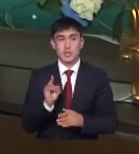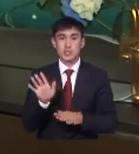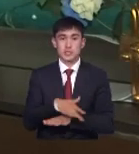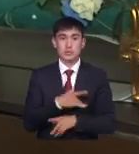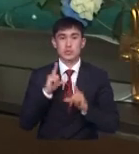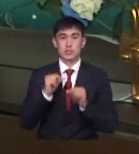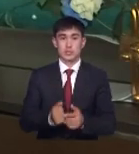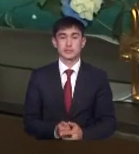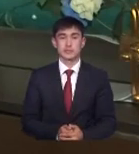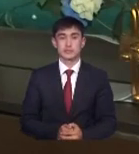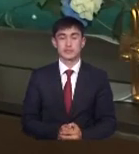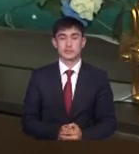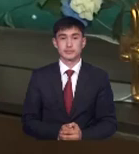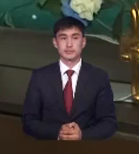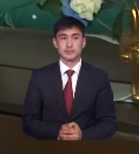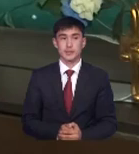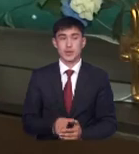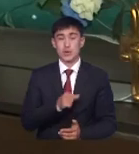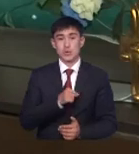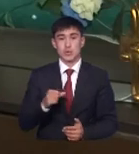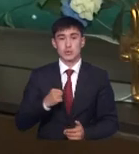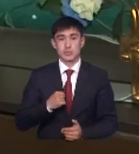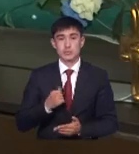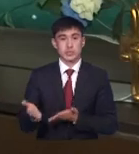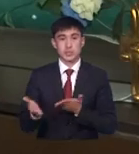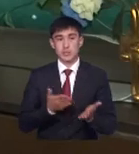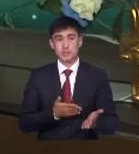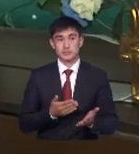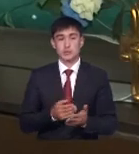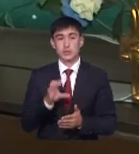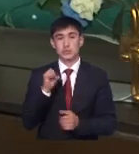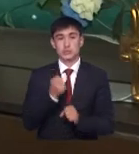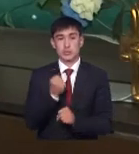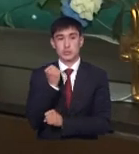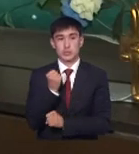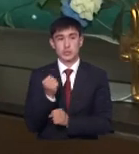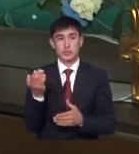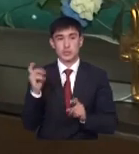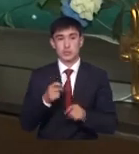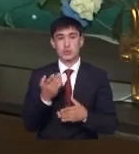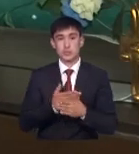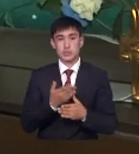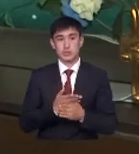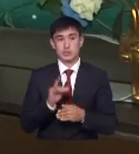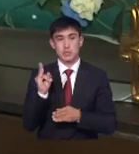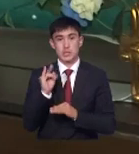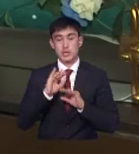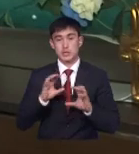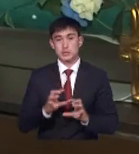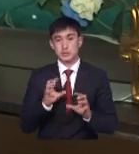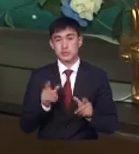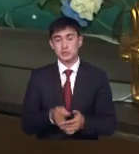серуендеуге шығарады. Өзім неткен кезде шақырамын, жаңа соцработнигімді, кеп көмектесіп жібер, баланы қарасып жібер